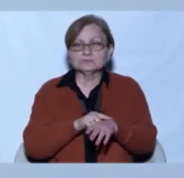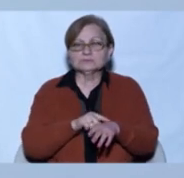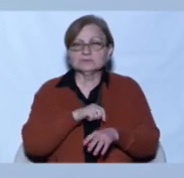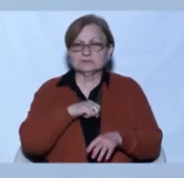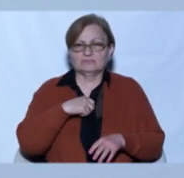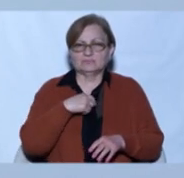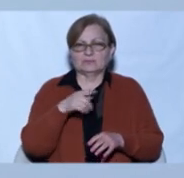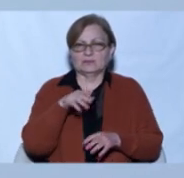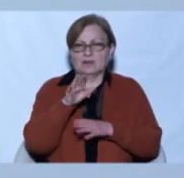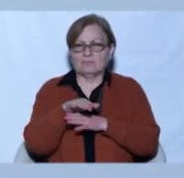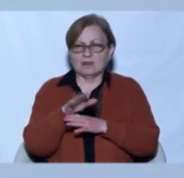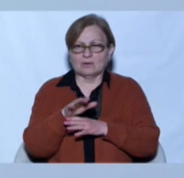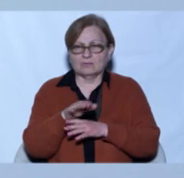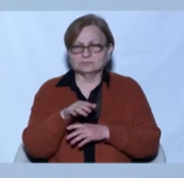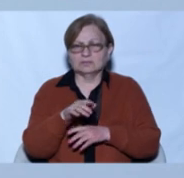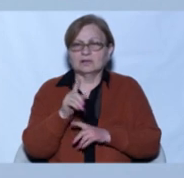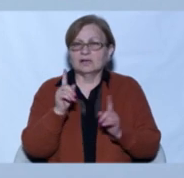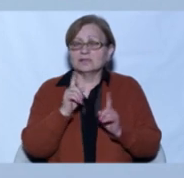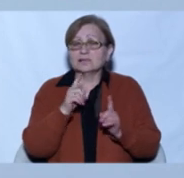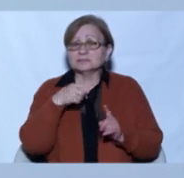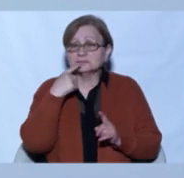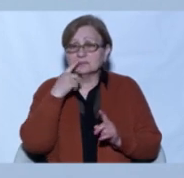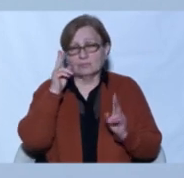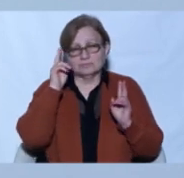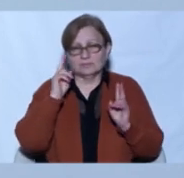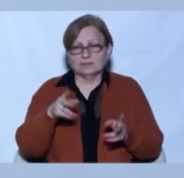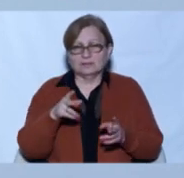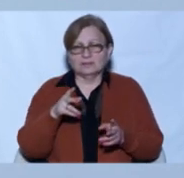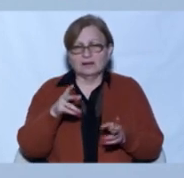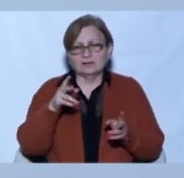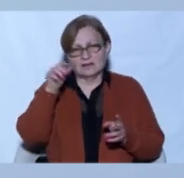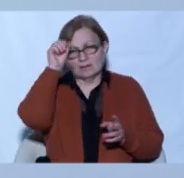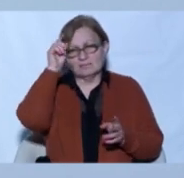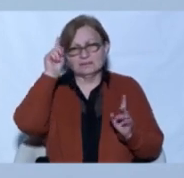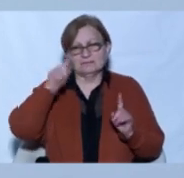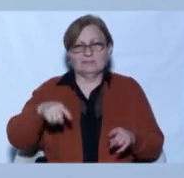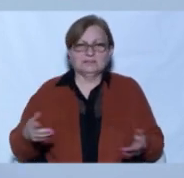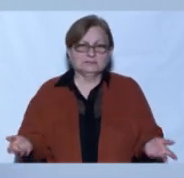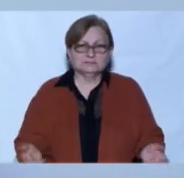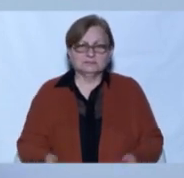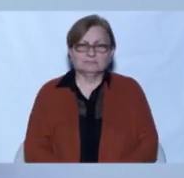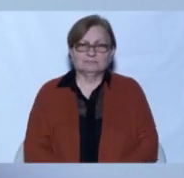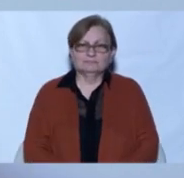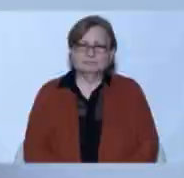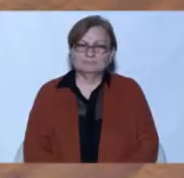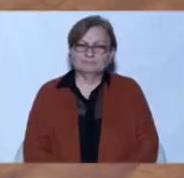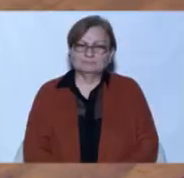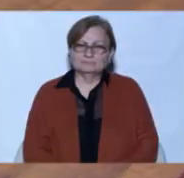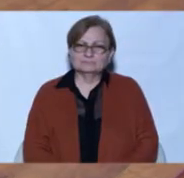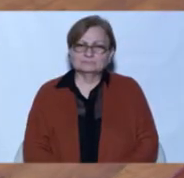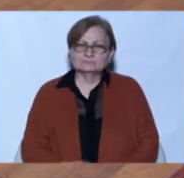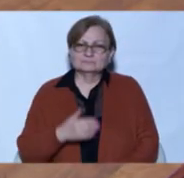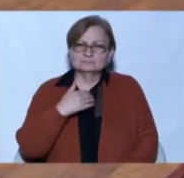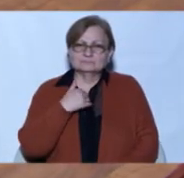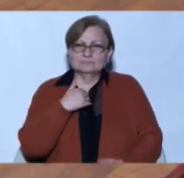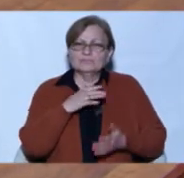ფიქრობდა. ხოლო რას ლაპარაკობდა და რას ფიქრობდა სისხლი, ღმერთმა უწყის. ჩვენ